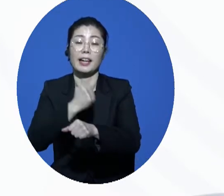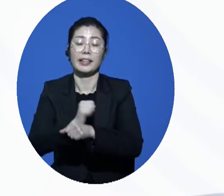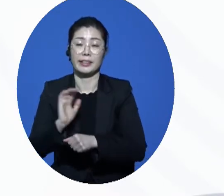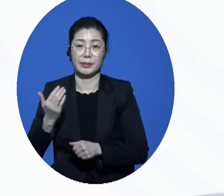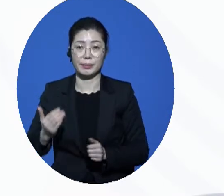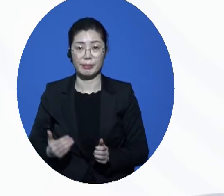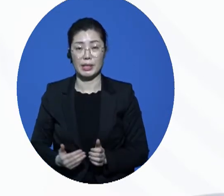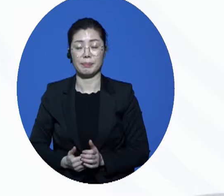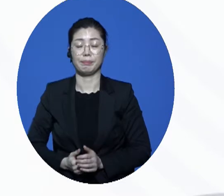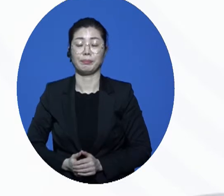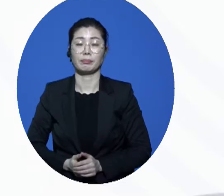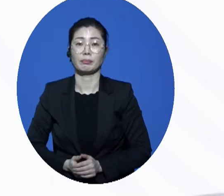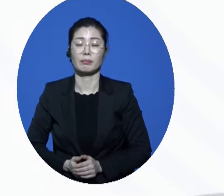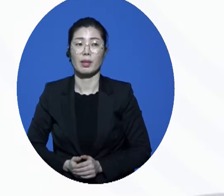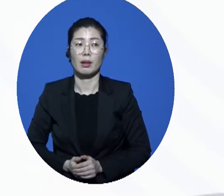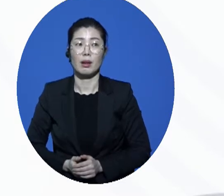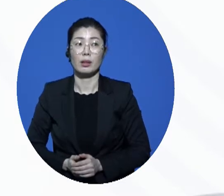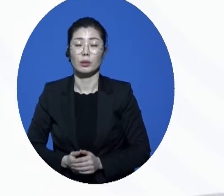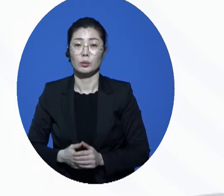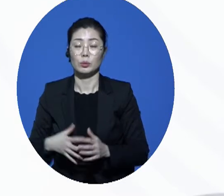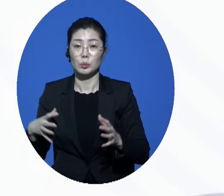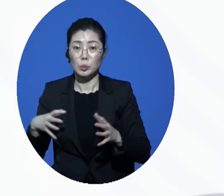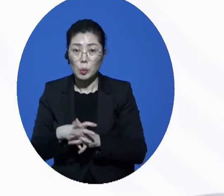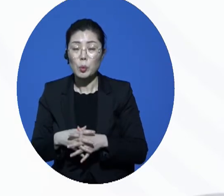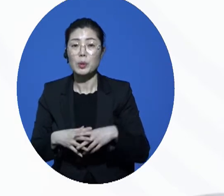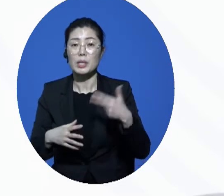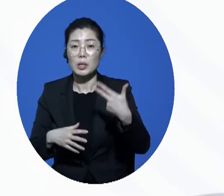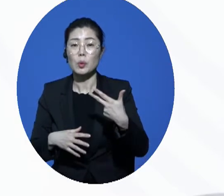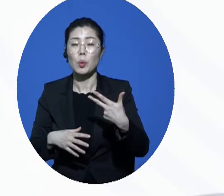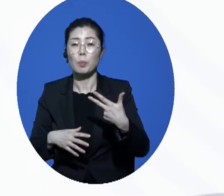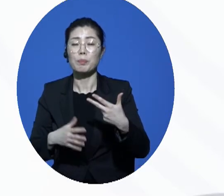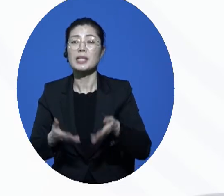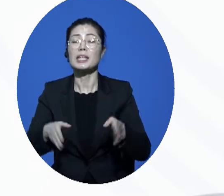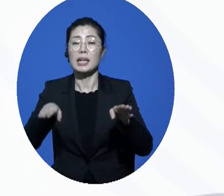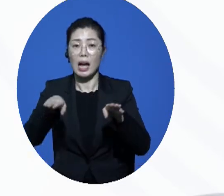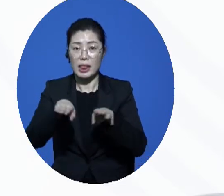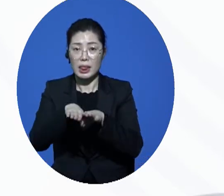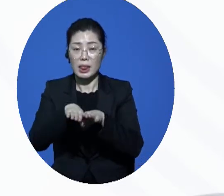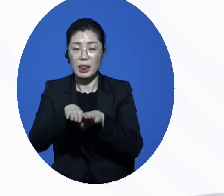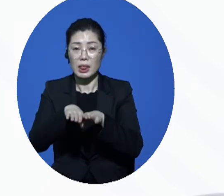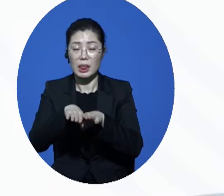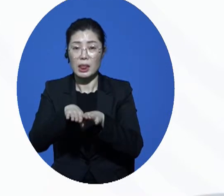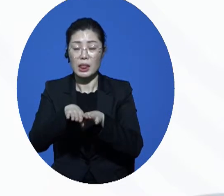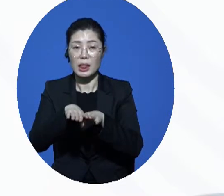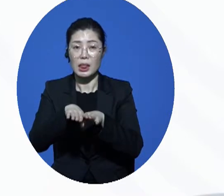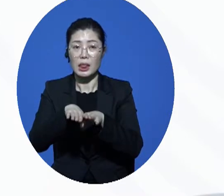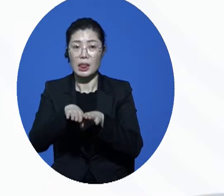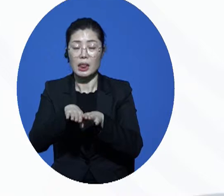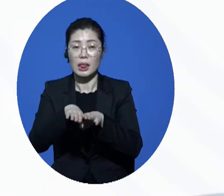되었습니다. 총 7개의 권익기관이